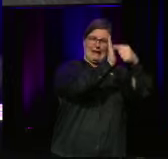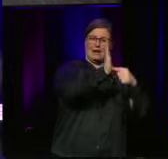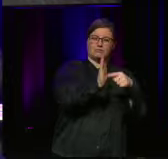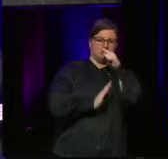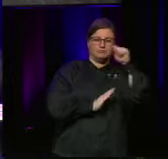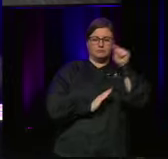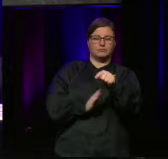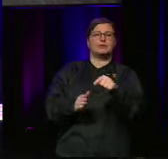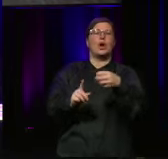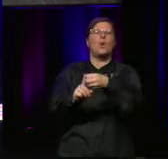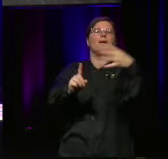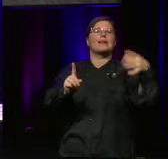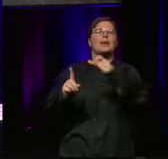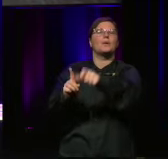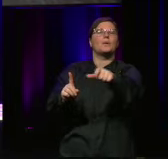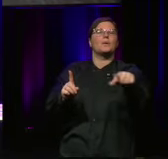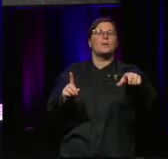mot